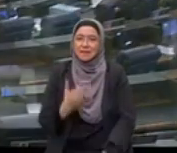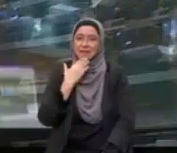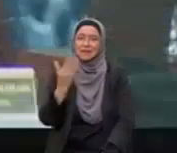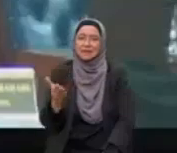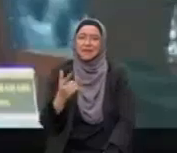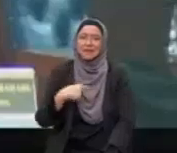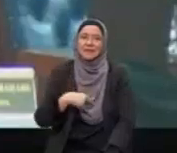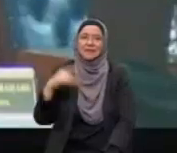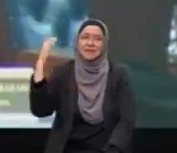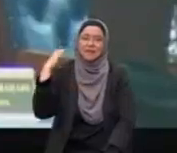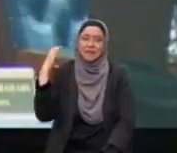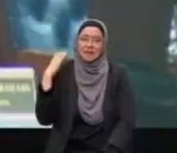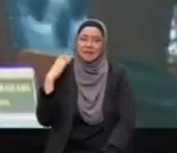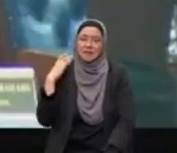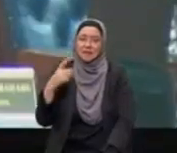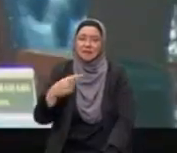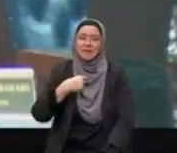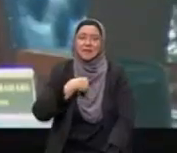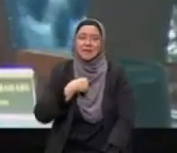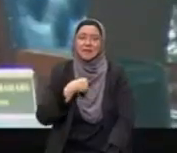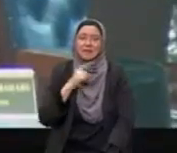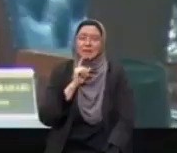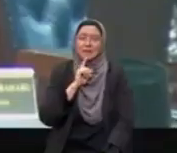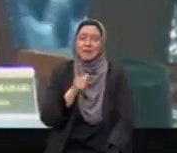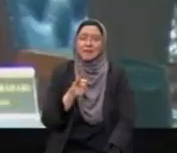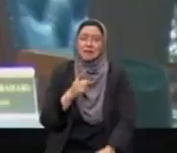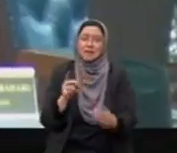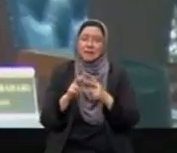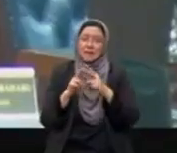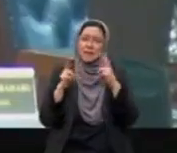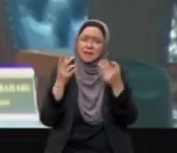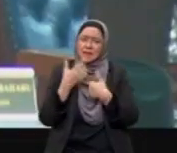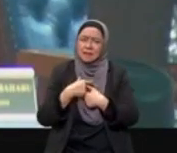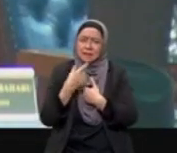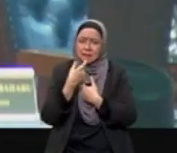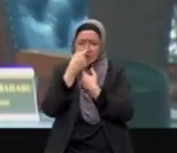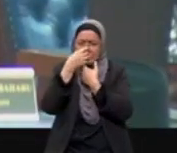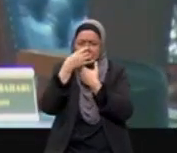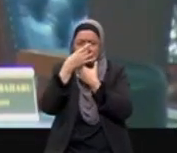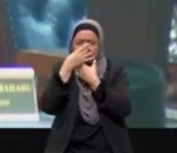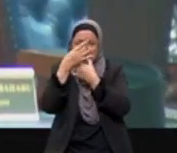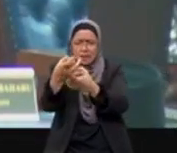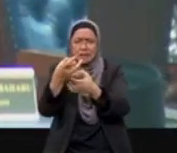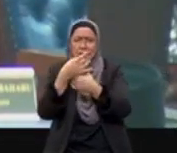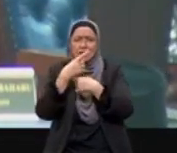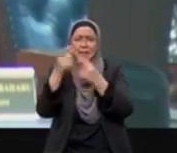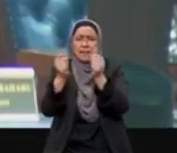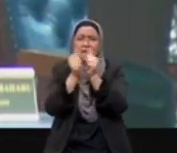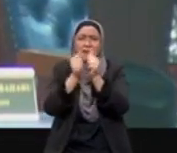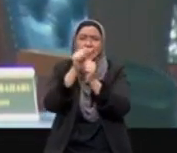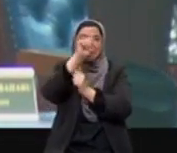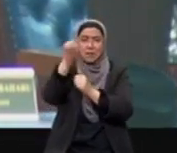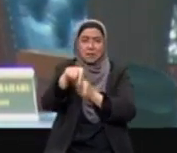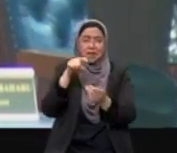dipertua saya agak teruja dengan soalan ini ketimbang dengan soalan-soalan yang